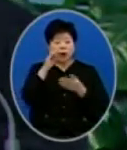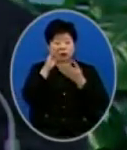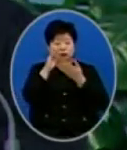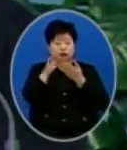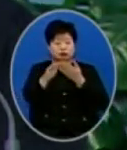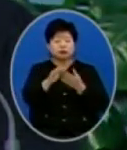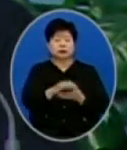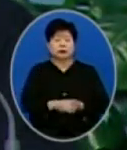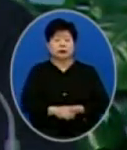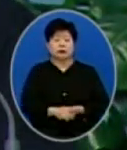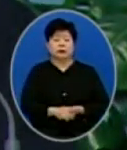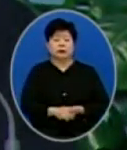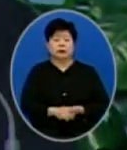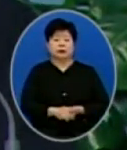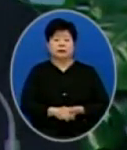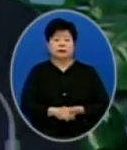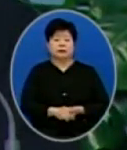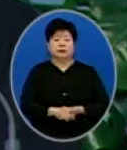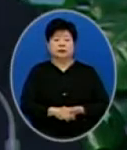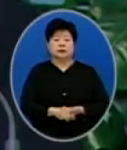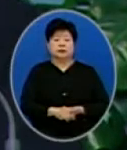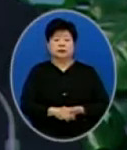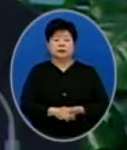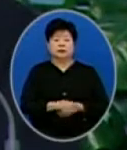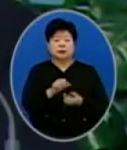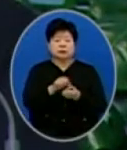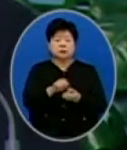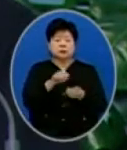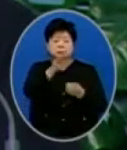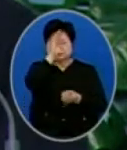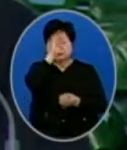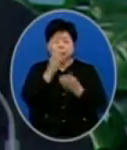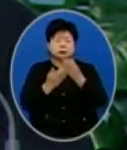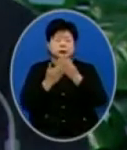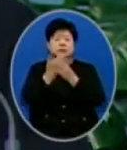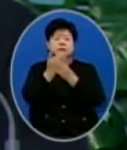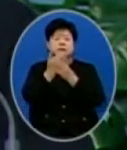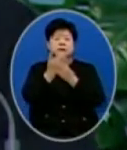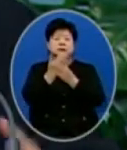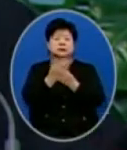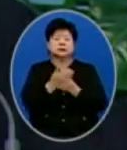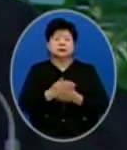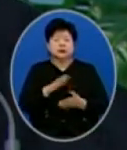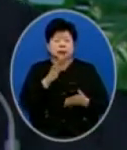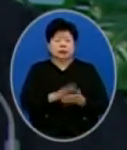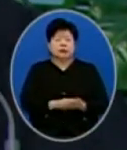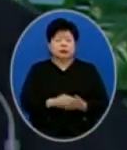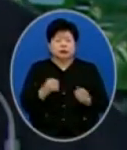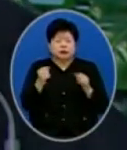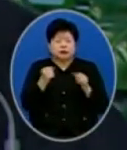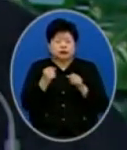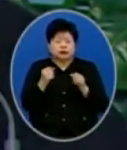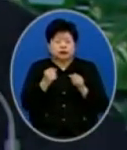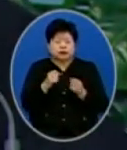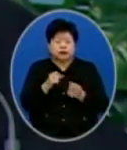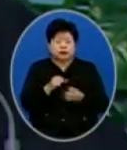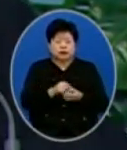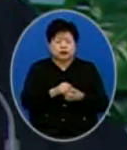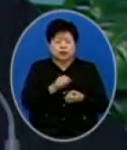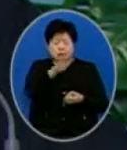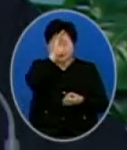후에 바이러스 바이러스성 질환을 하게 되는데 발열과 원을 동반하는 전염성